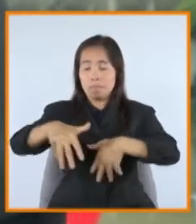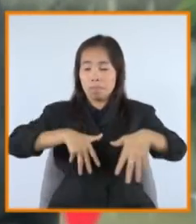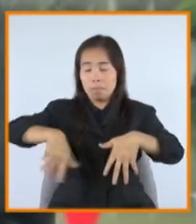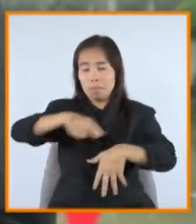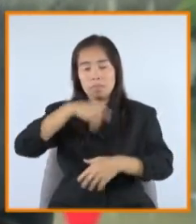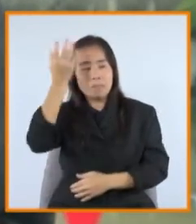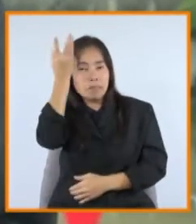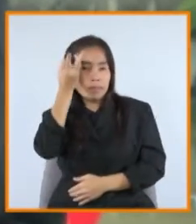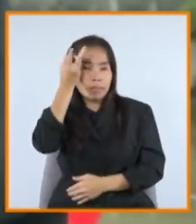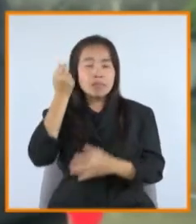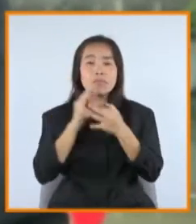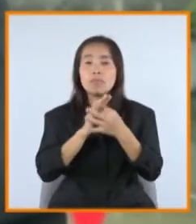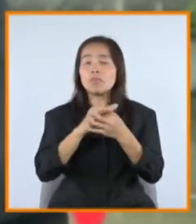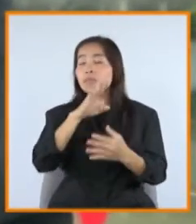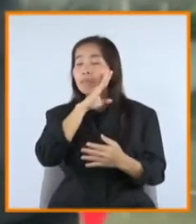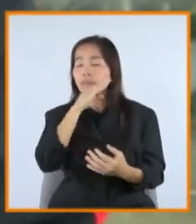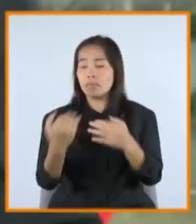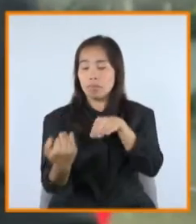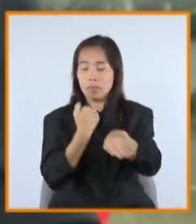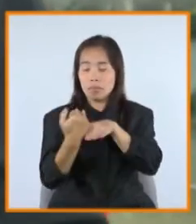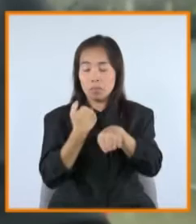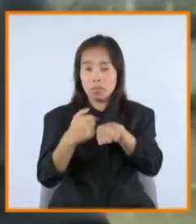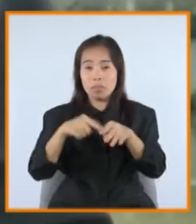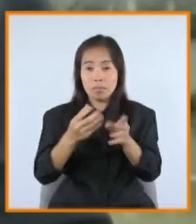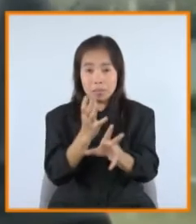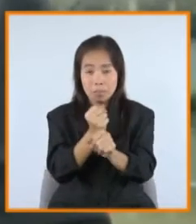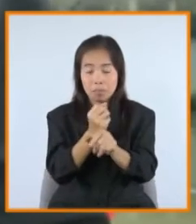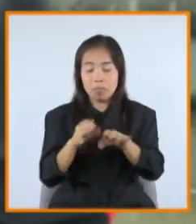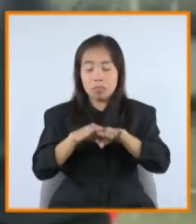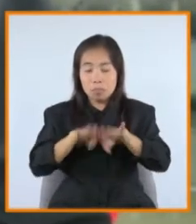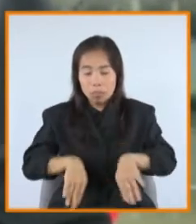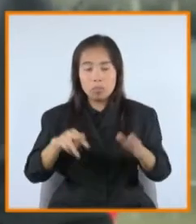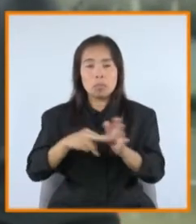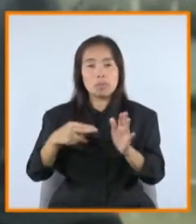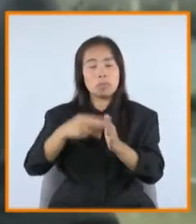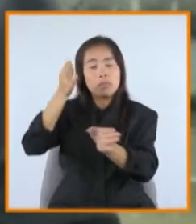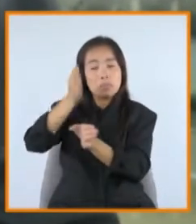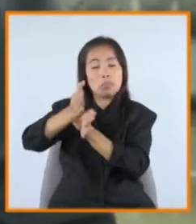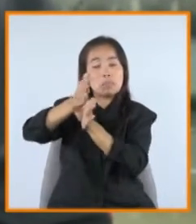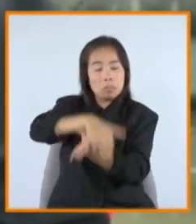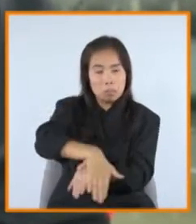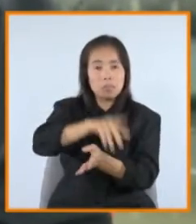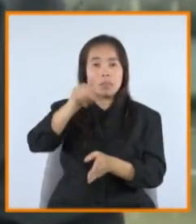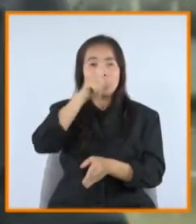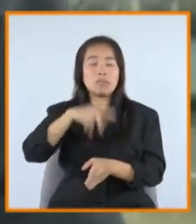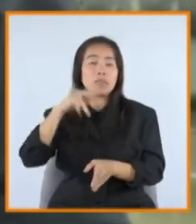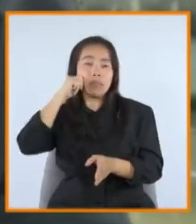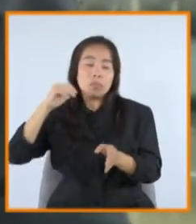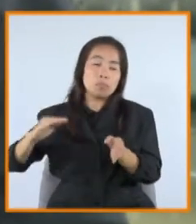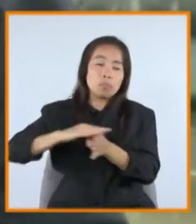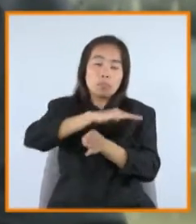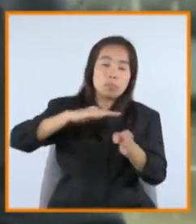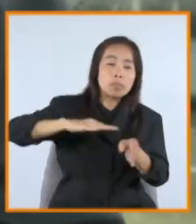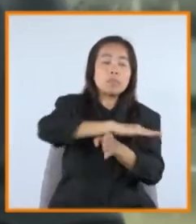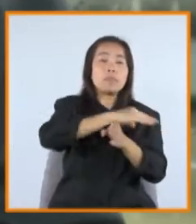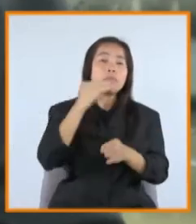ากน้ำท่วมบริเวณพื้นที่ถนนทรุดแบบนี้อาจทำให้กำแพงกั้นคลองพังและจะพาเอาน้ำไหลเข้าท่วมบ้านเรือนของเขาในอนาคต